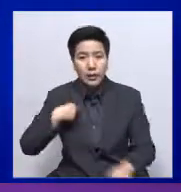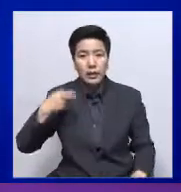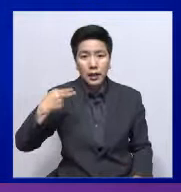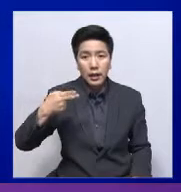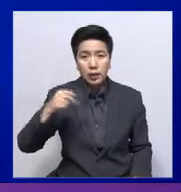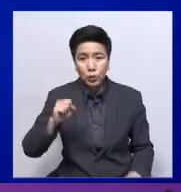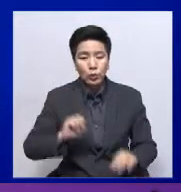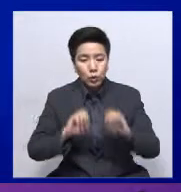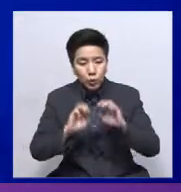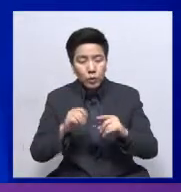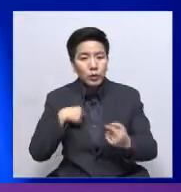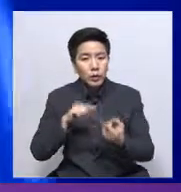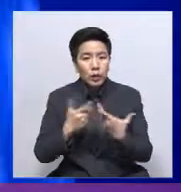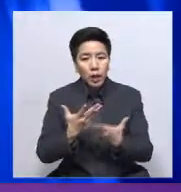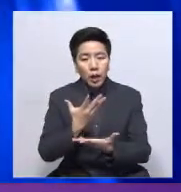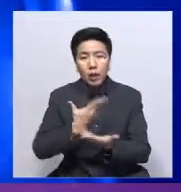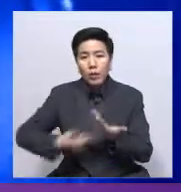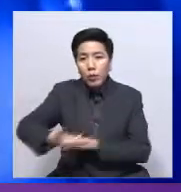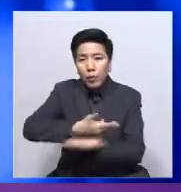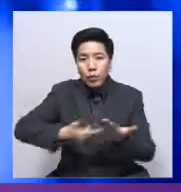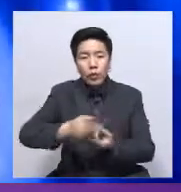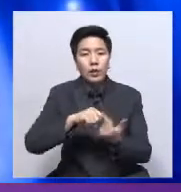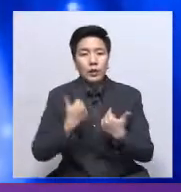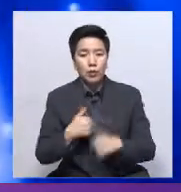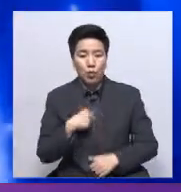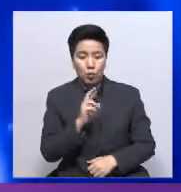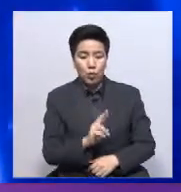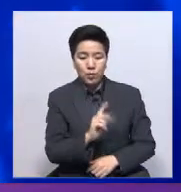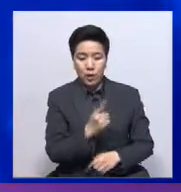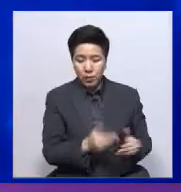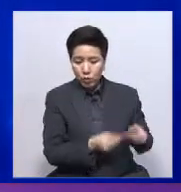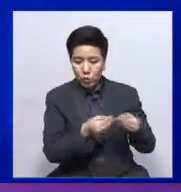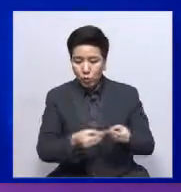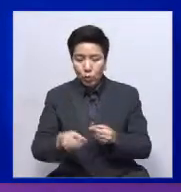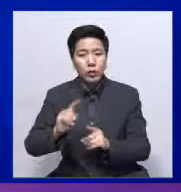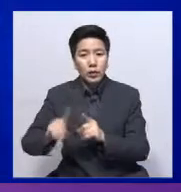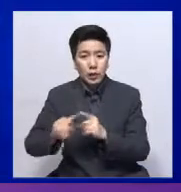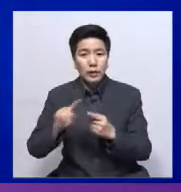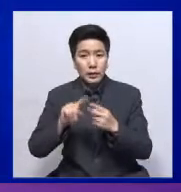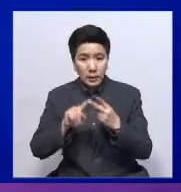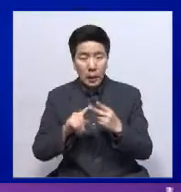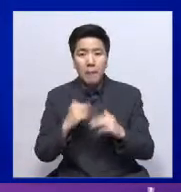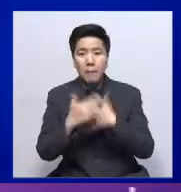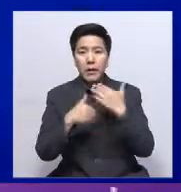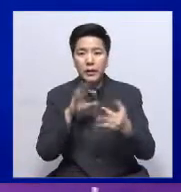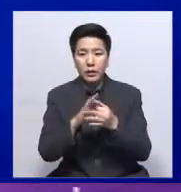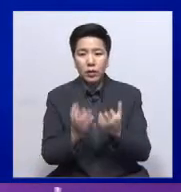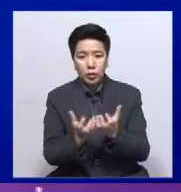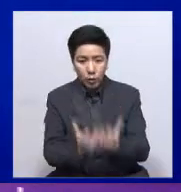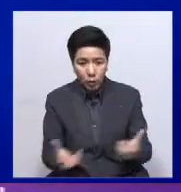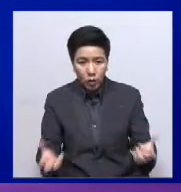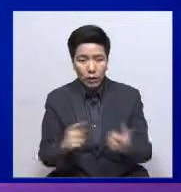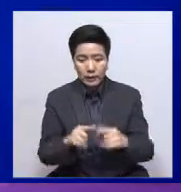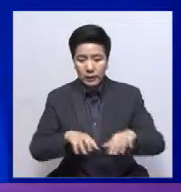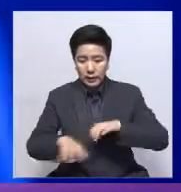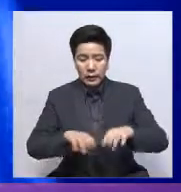อบรมประกอบด้วยนะครับการแลกเปลี่ยนเรียนรู้ระหว่างเกษตรกรรุ่นใหม่แต่ละรุ่นการพัฒนาเกษตรกรด้วยนวัตกรรมและการ